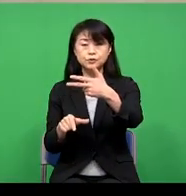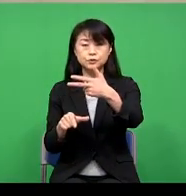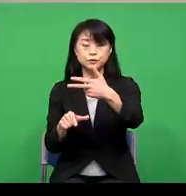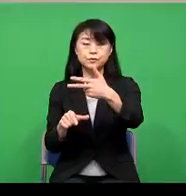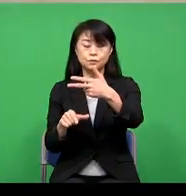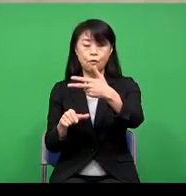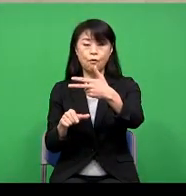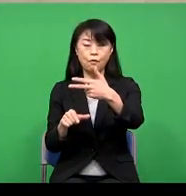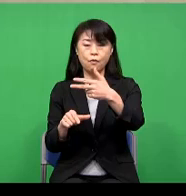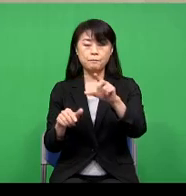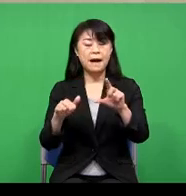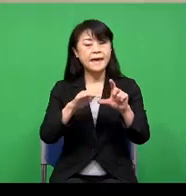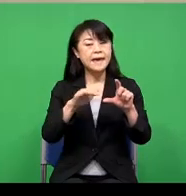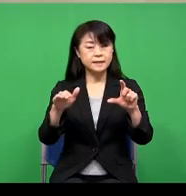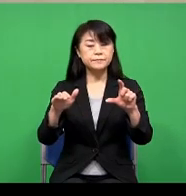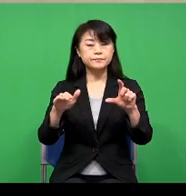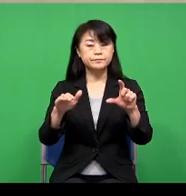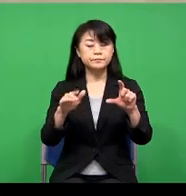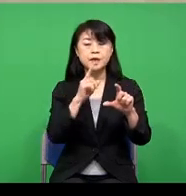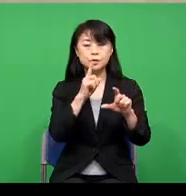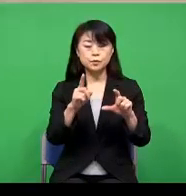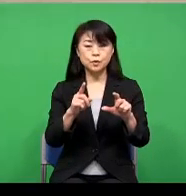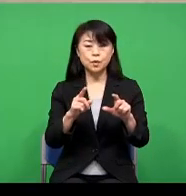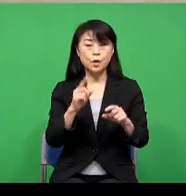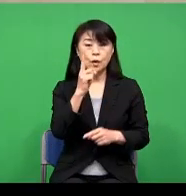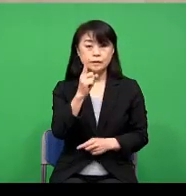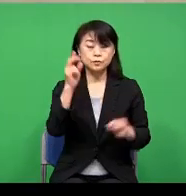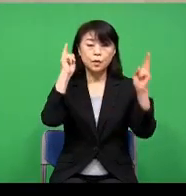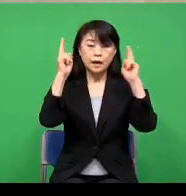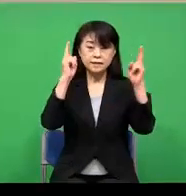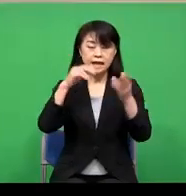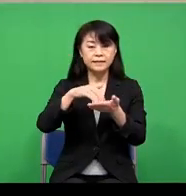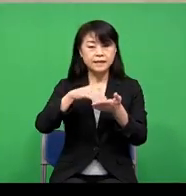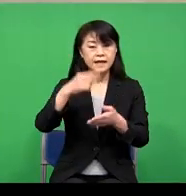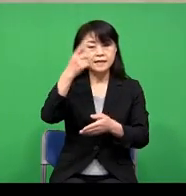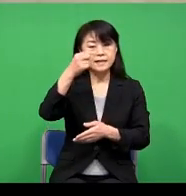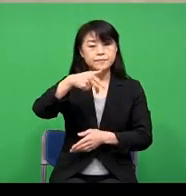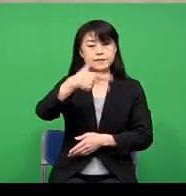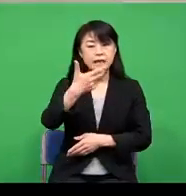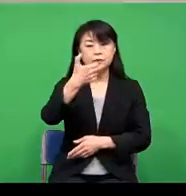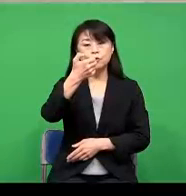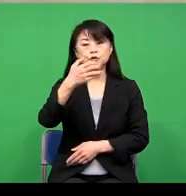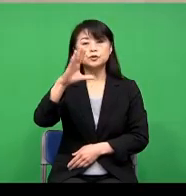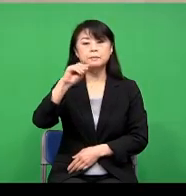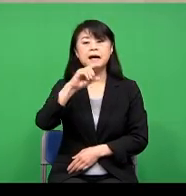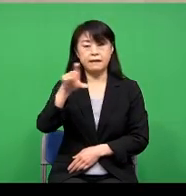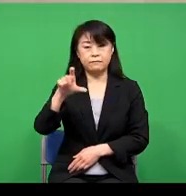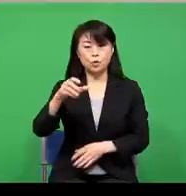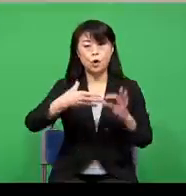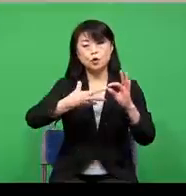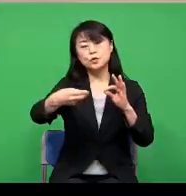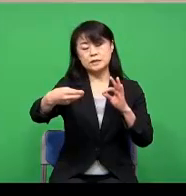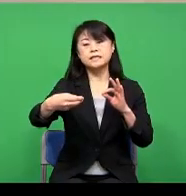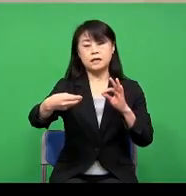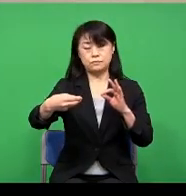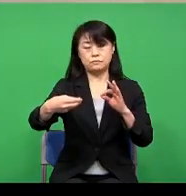月200件失礼しました。2000件ですか。それで5ヶ月続くということ